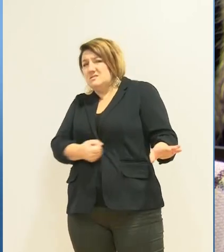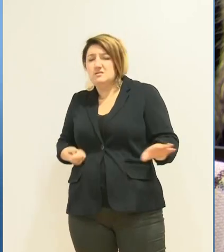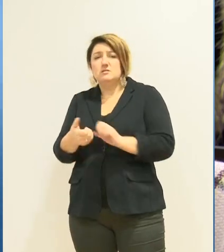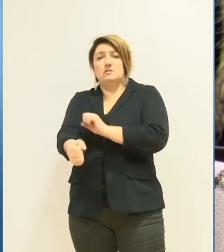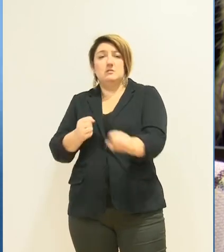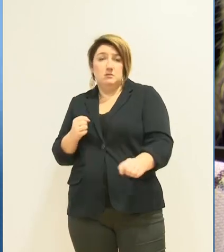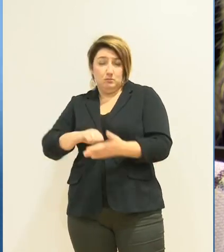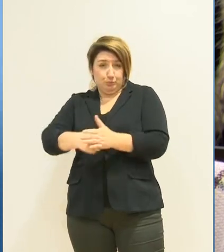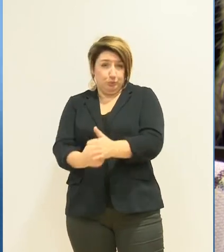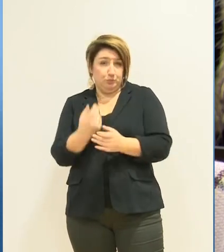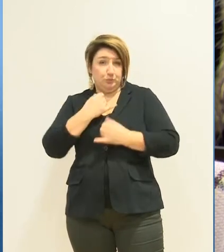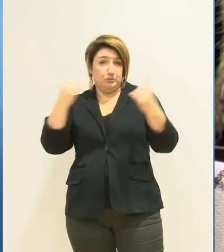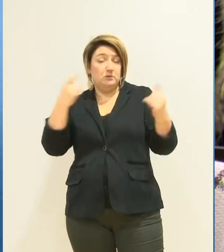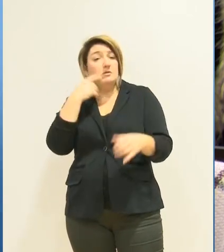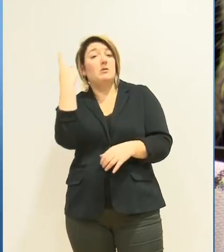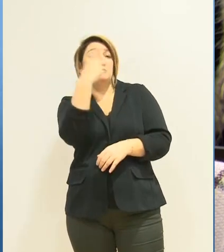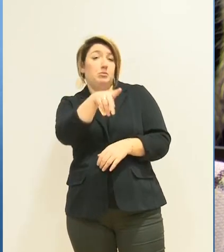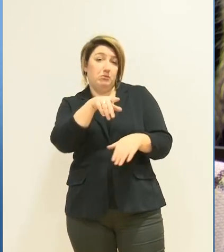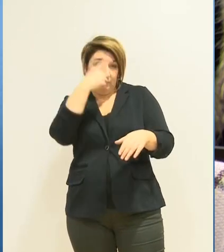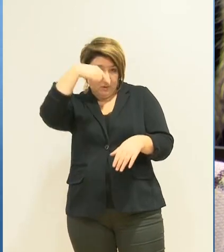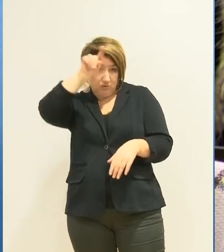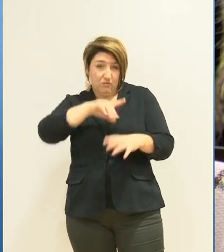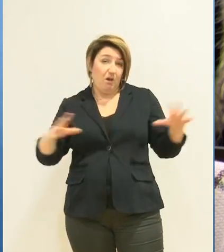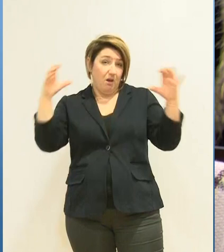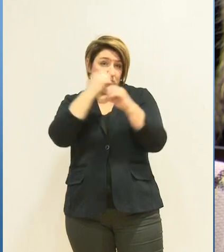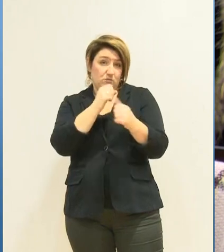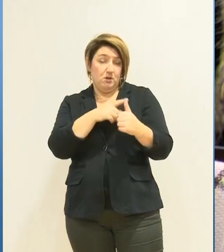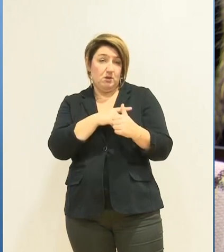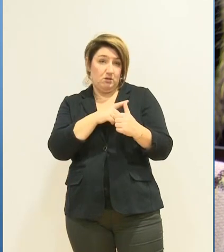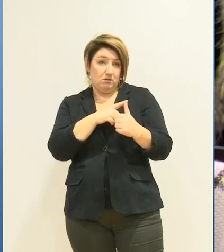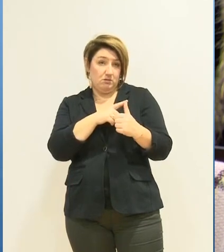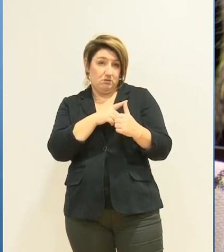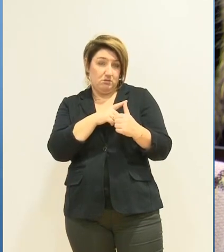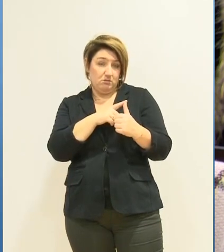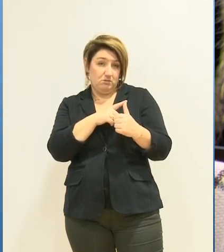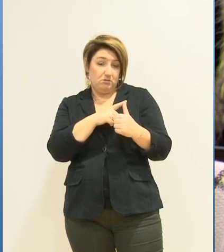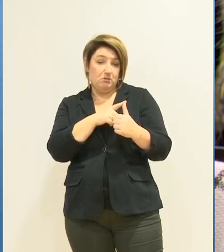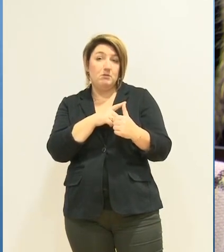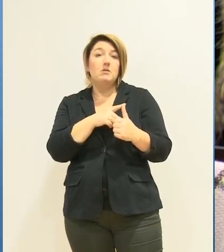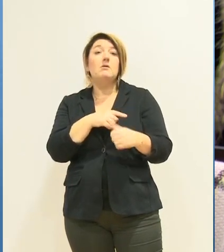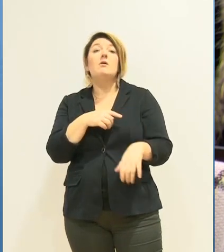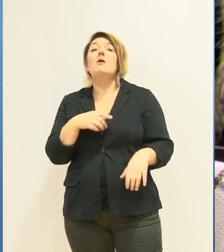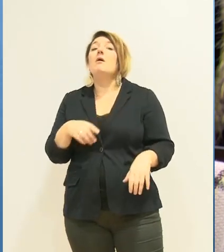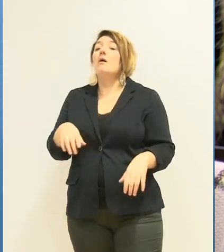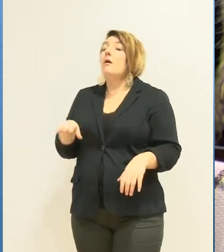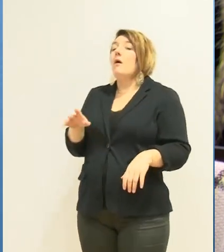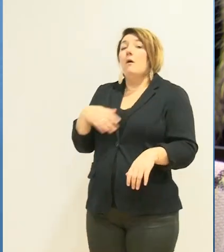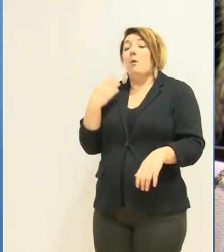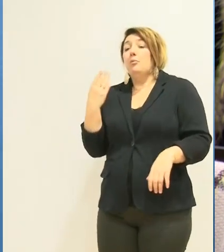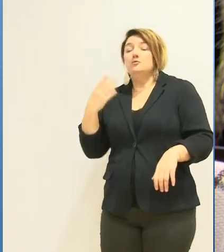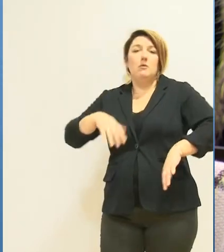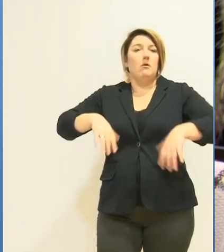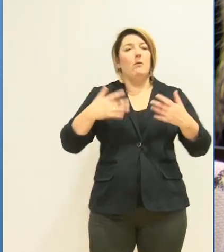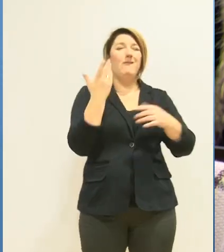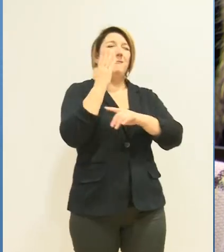quatre mots la ligne générale faire la nécessité de nécessité vertu faut-il rappeler une nouvelle fois que notre